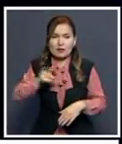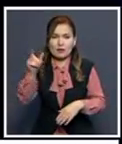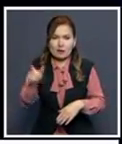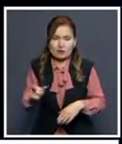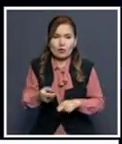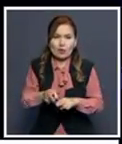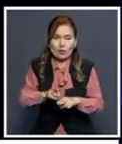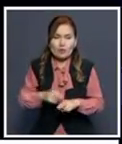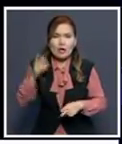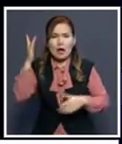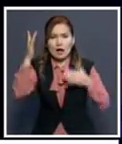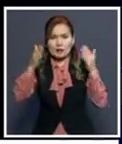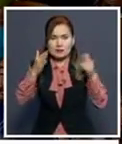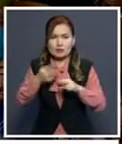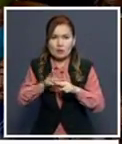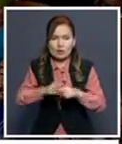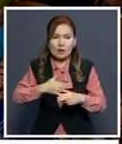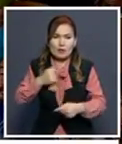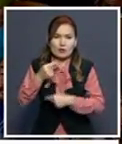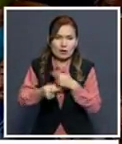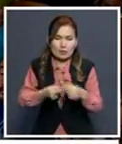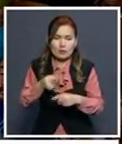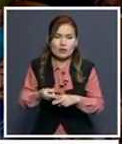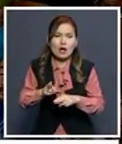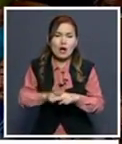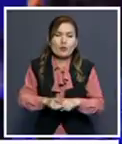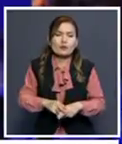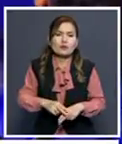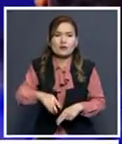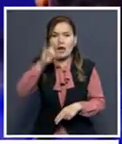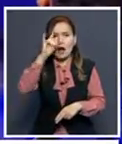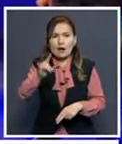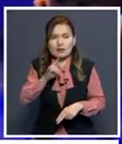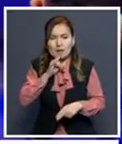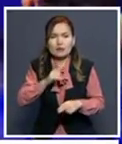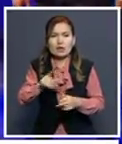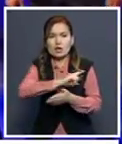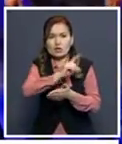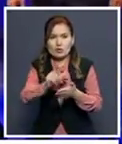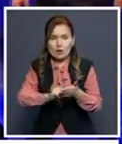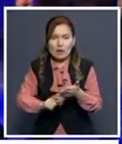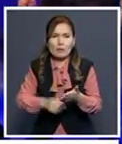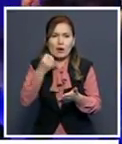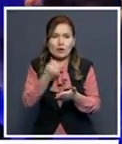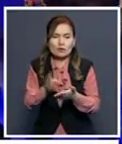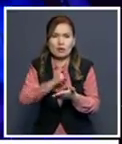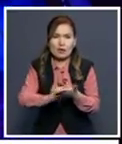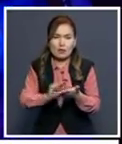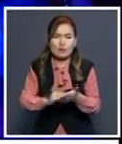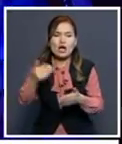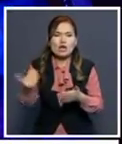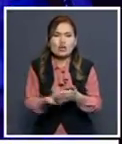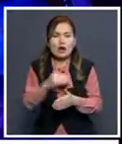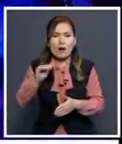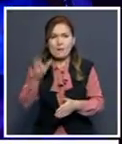сол аңсағандардың ұрпағымын. Сұраған Рахметұлы қазақтың қара сөзін жаһанданудың жауһар көзіне орап, жаңа мыңжылдықтың